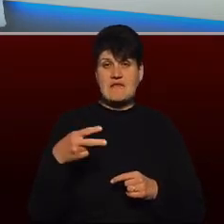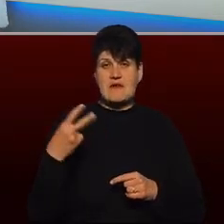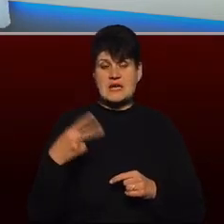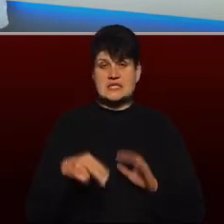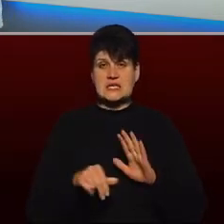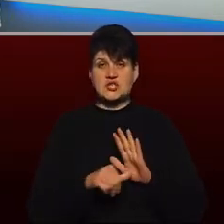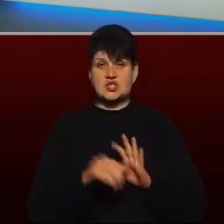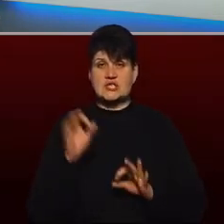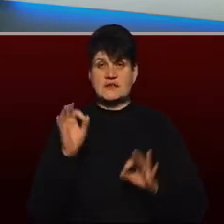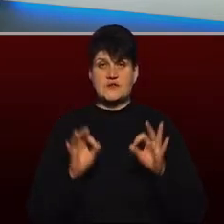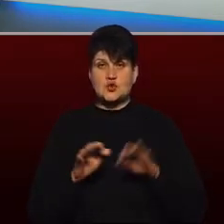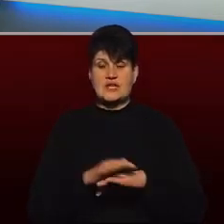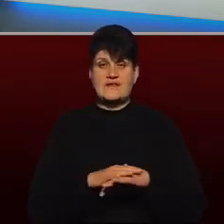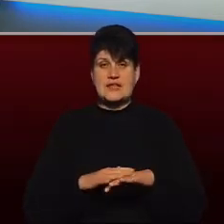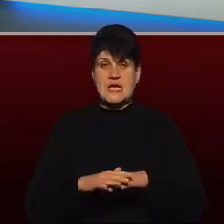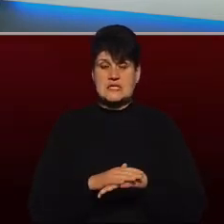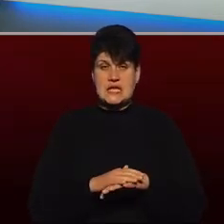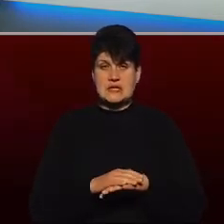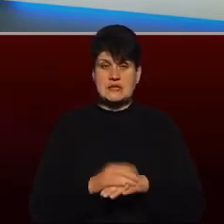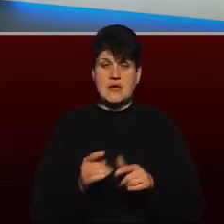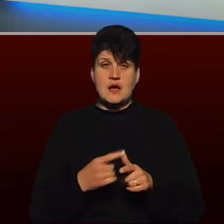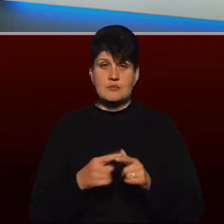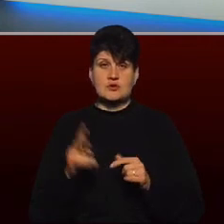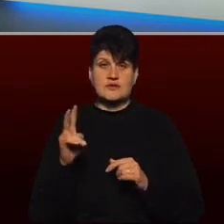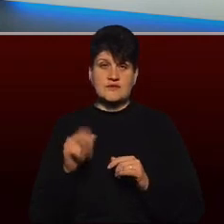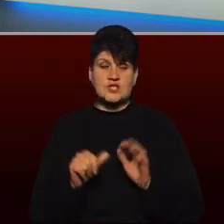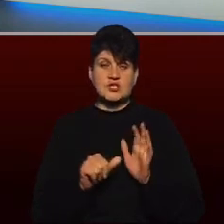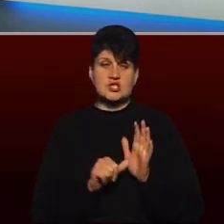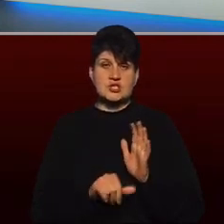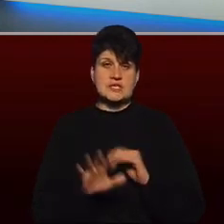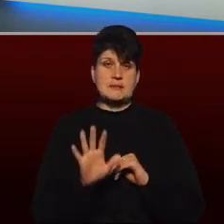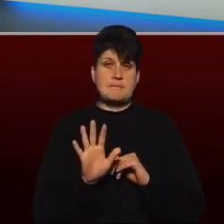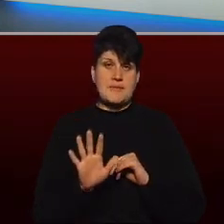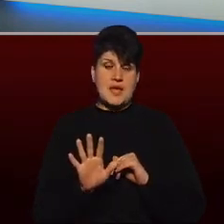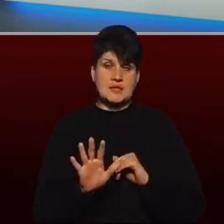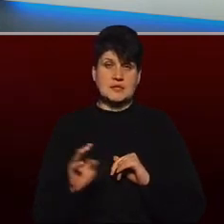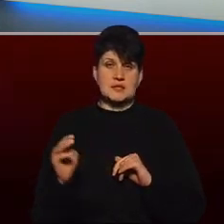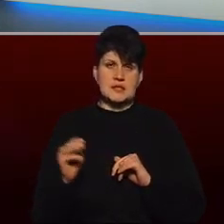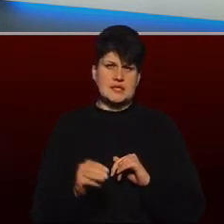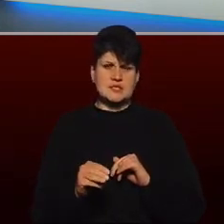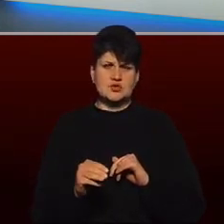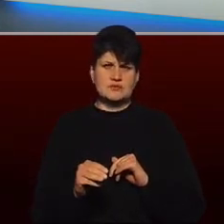26% населення або 265 тисяч там із